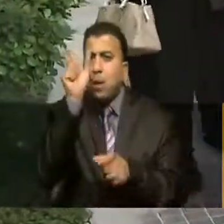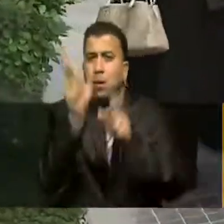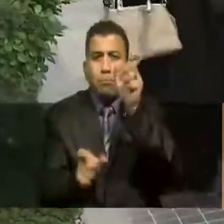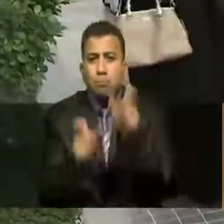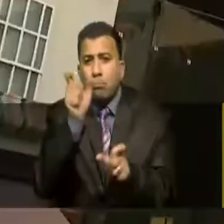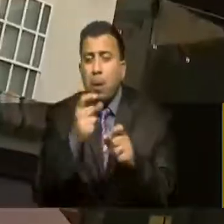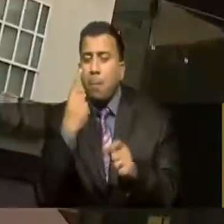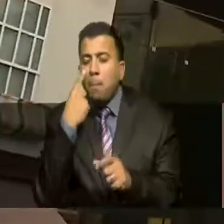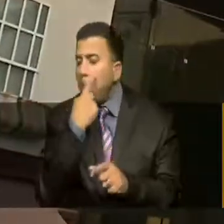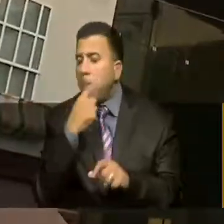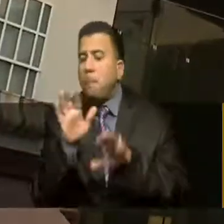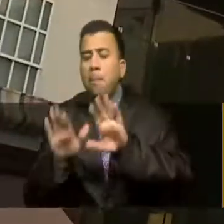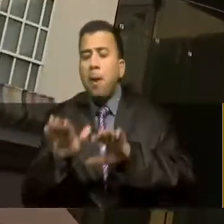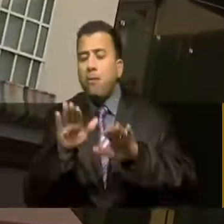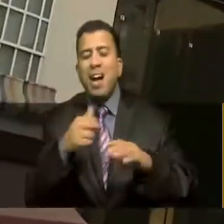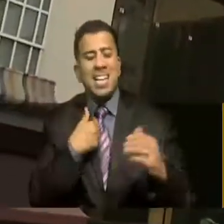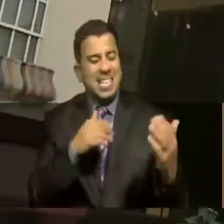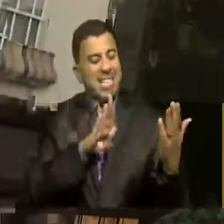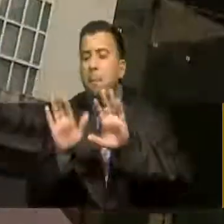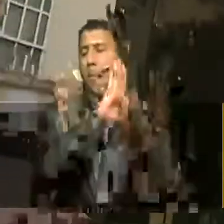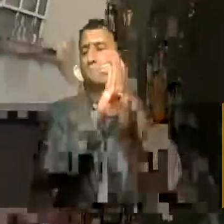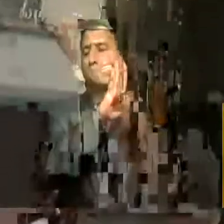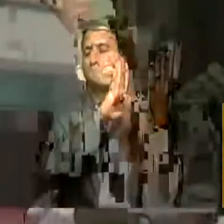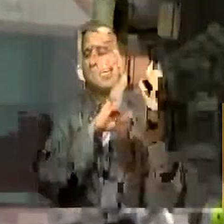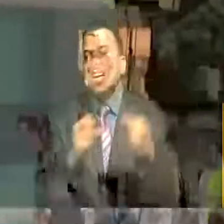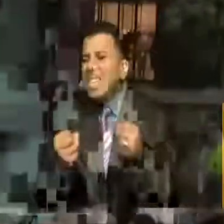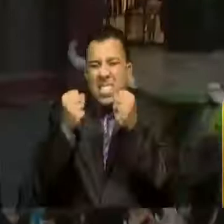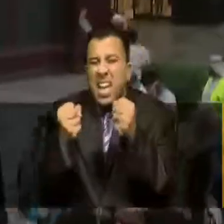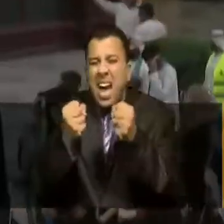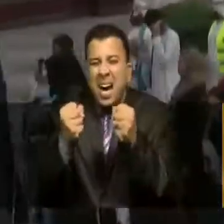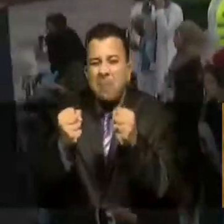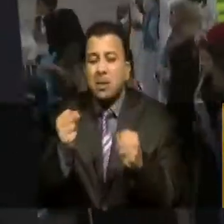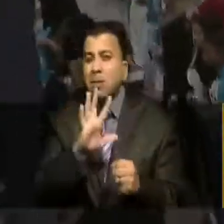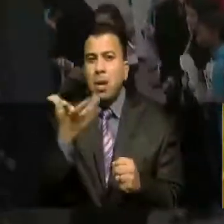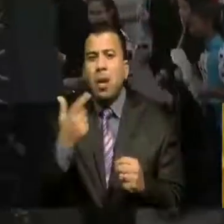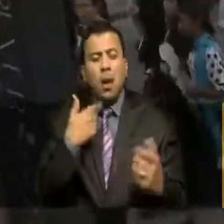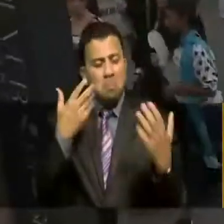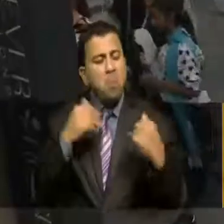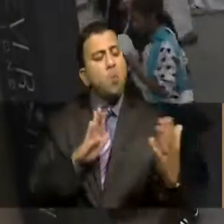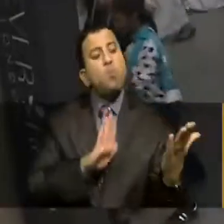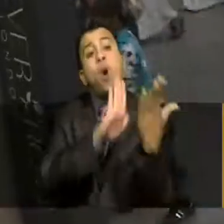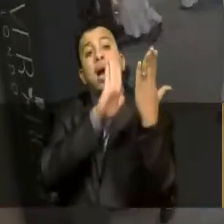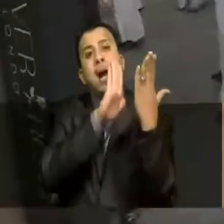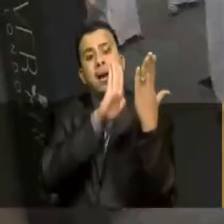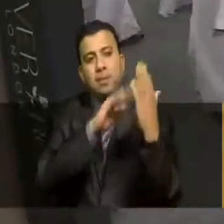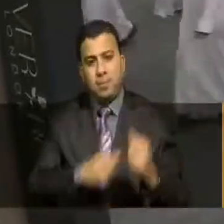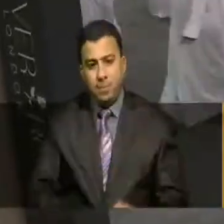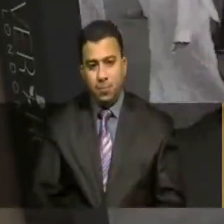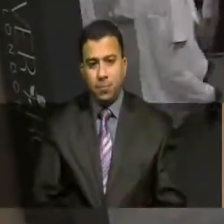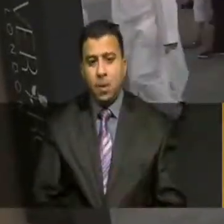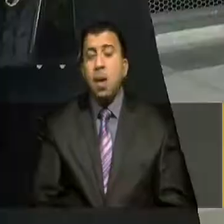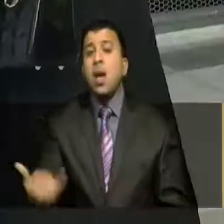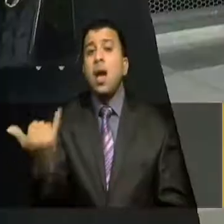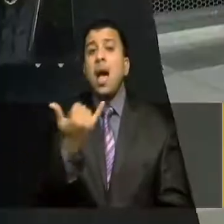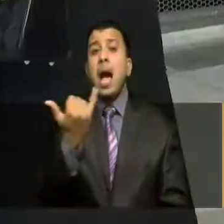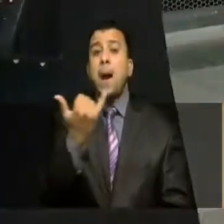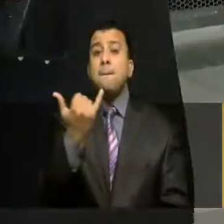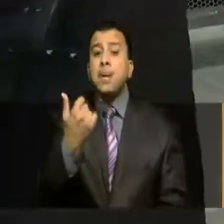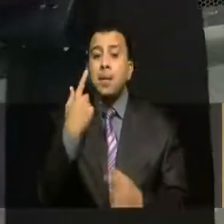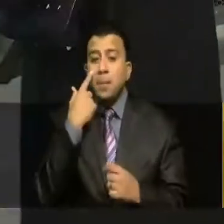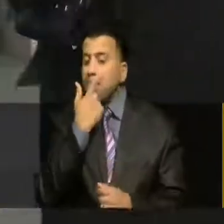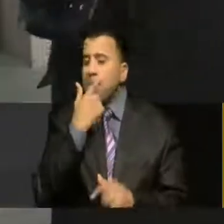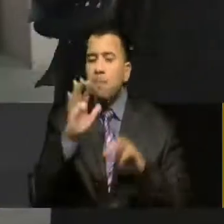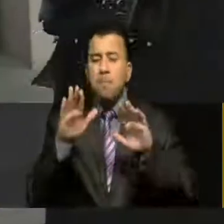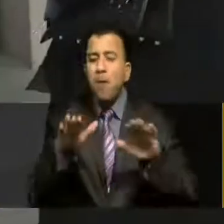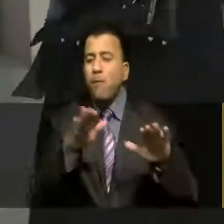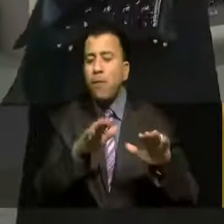المكفوفين وتحديهم للمعوقات والصعوبات التي يواجهونها. أهمية المكفوفين